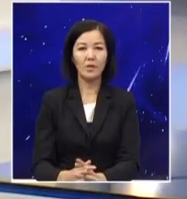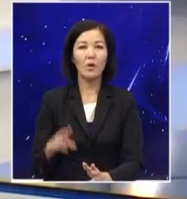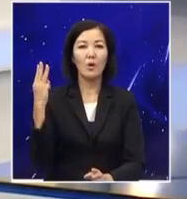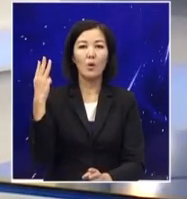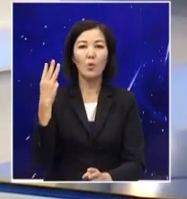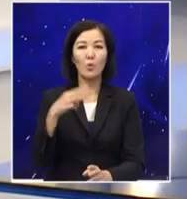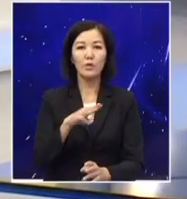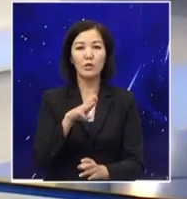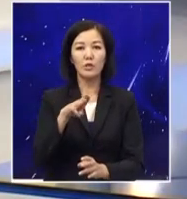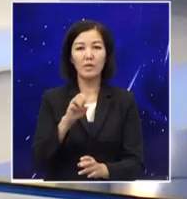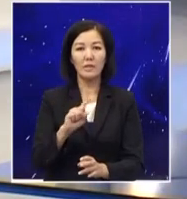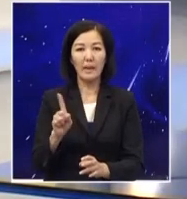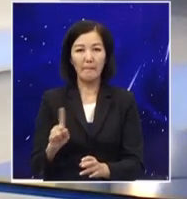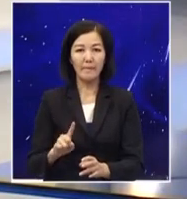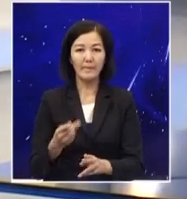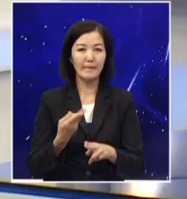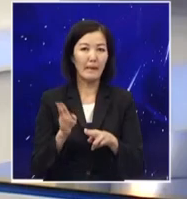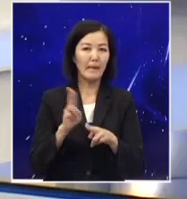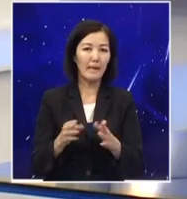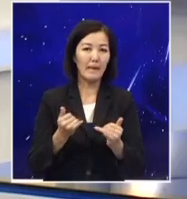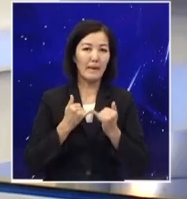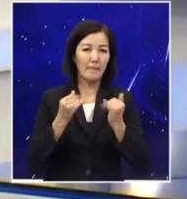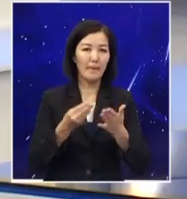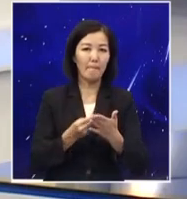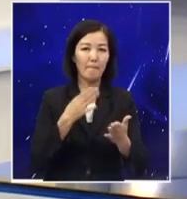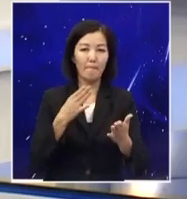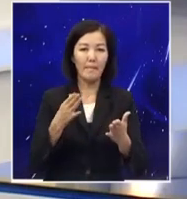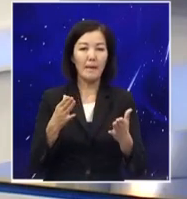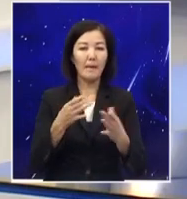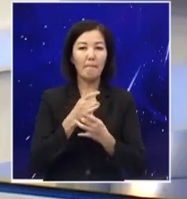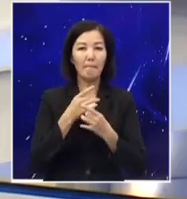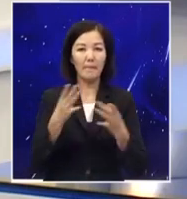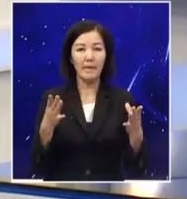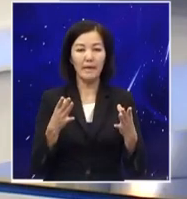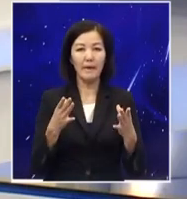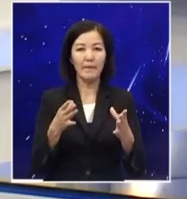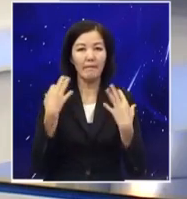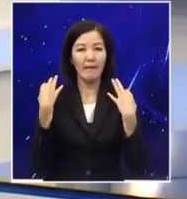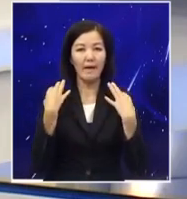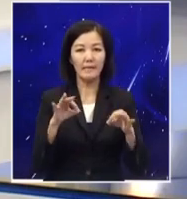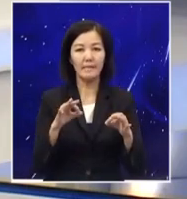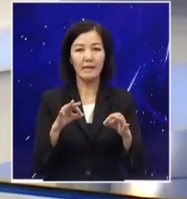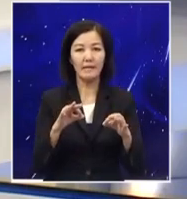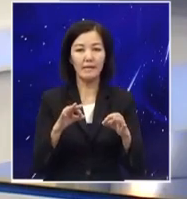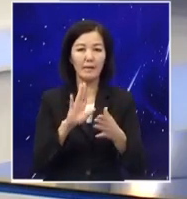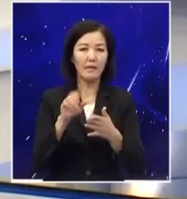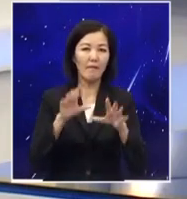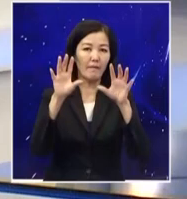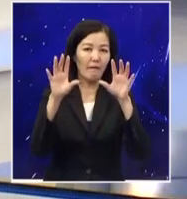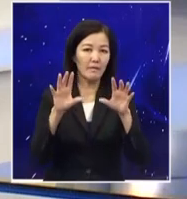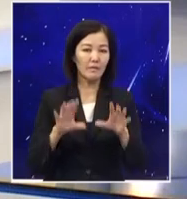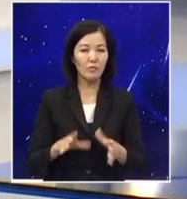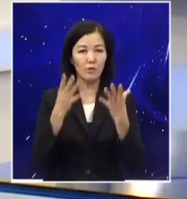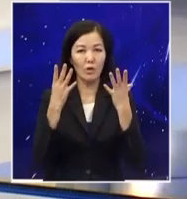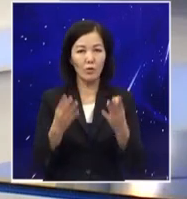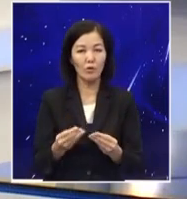Алдағы жексенбі ел үшін аса мәртебелі мейрам. Азаттықтың айбары егемендік тірегі болған Конституция күні. Осыдан